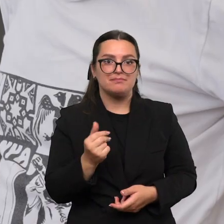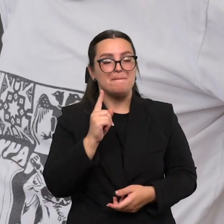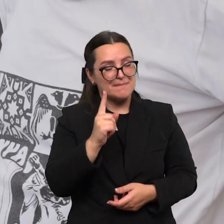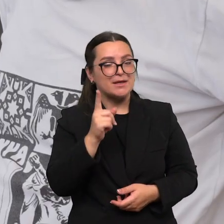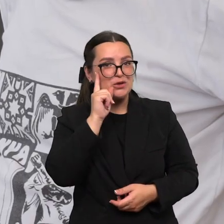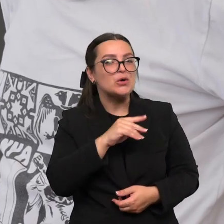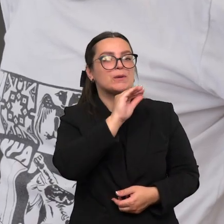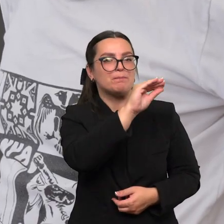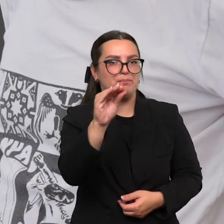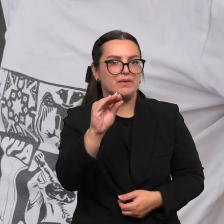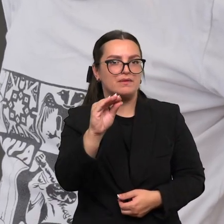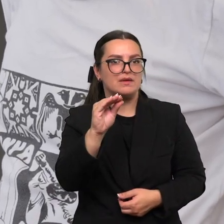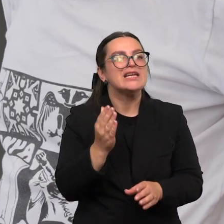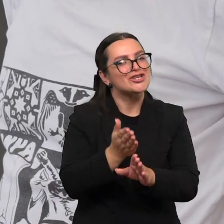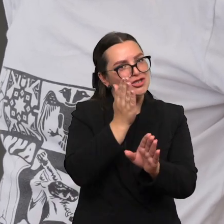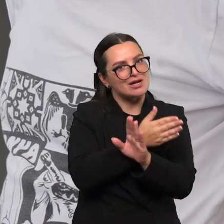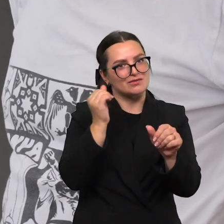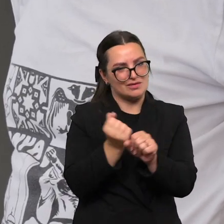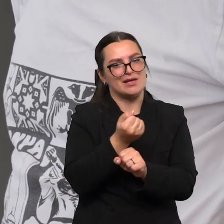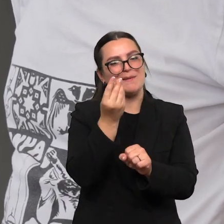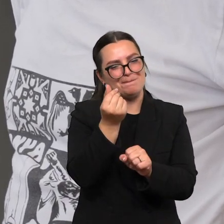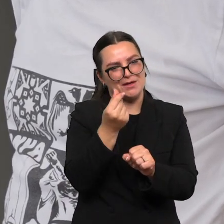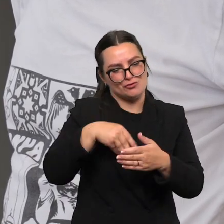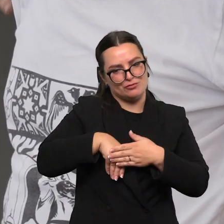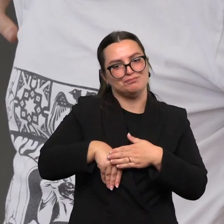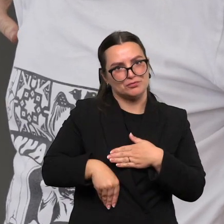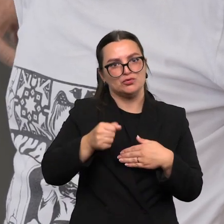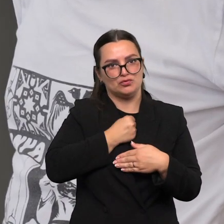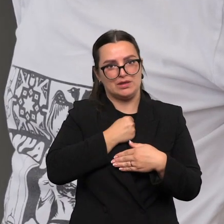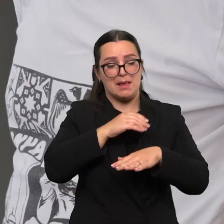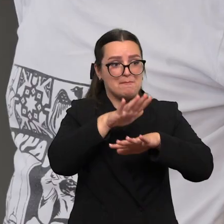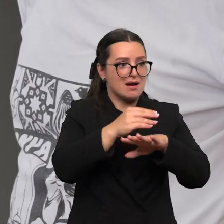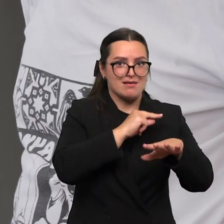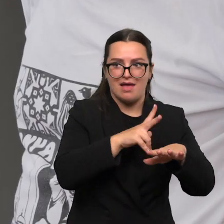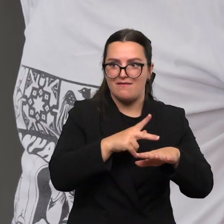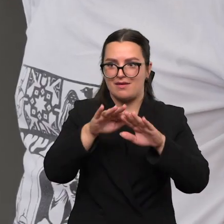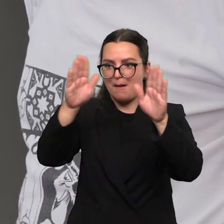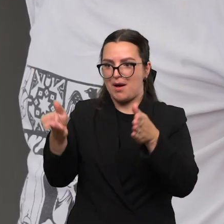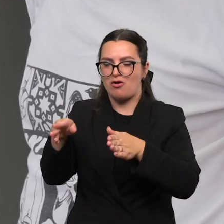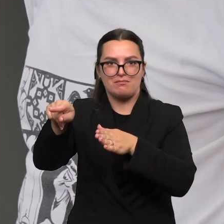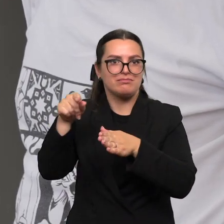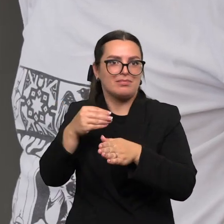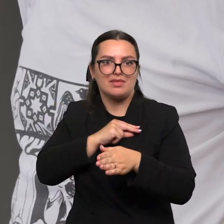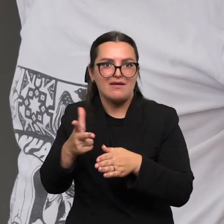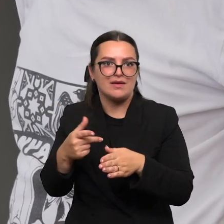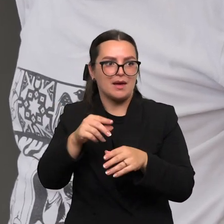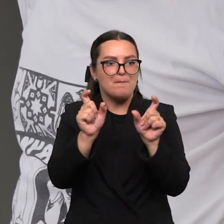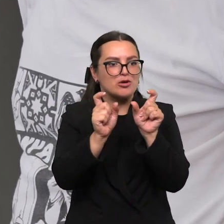to. Reikia turėti iš karto pinigų su savimi. Nes jeigu tai neveikia, bankas neveikia, parduotuvė